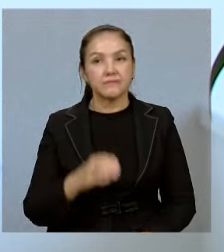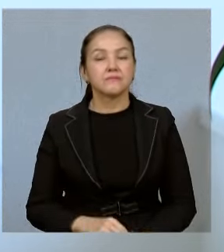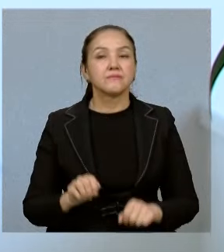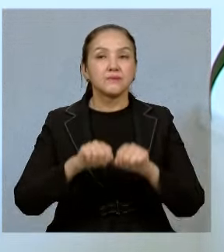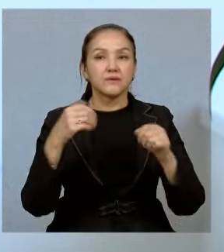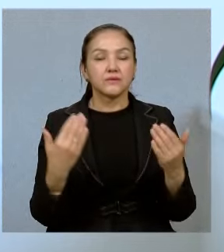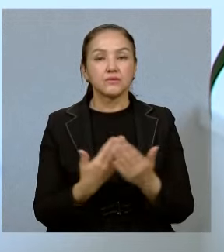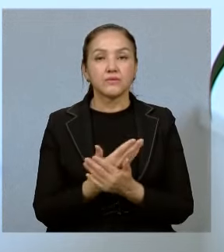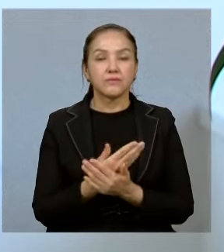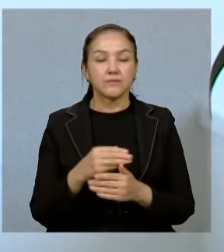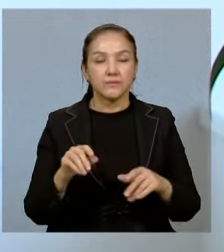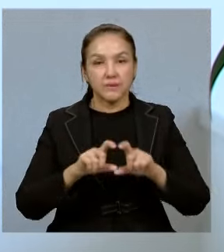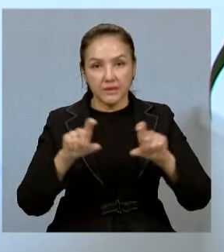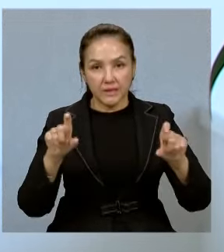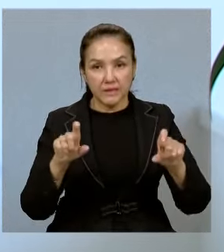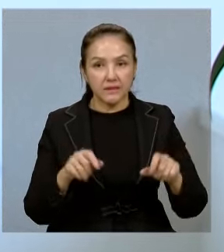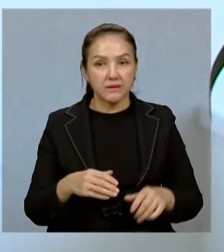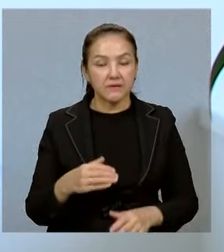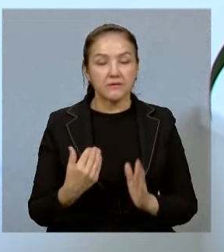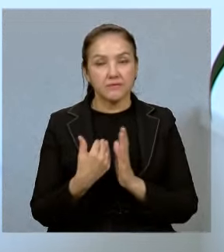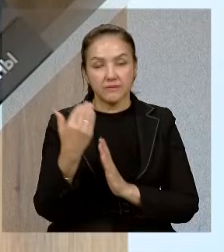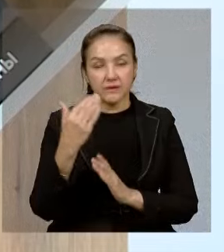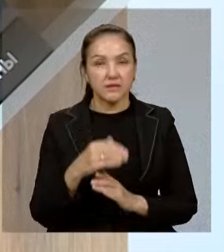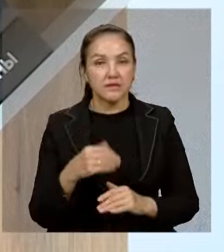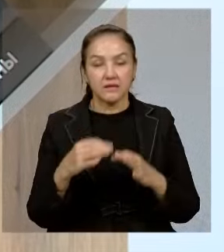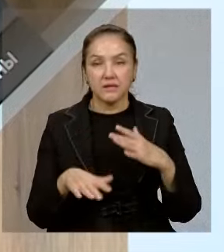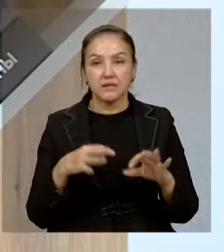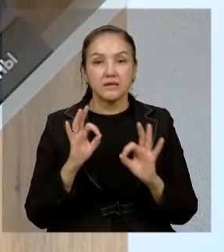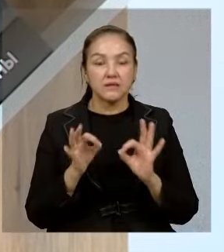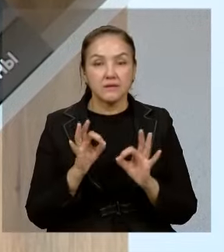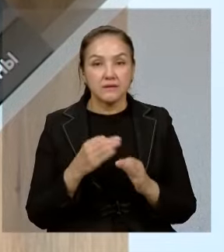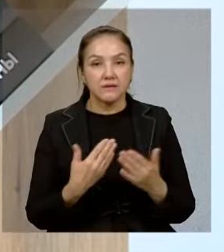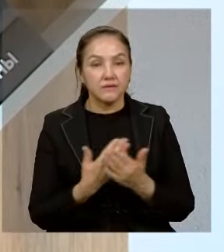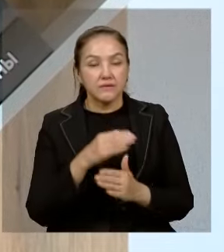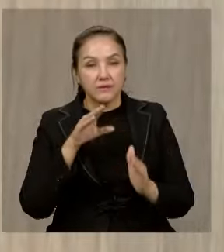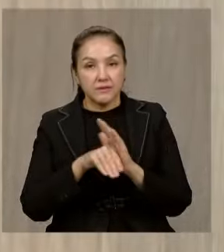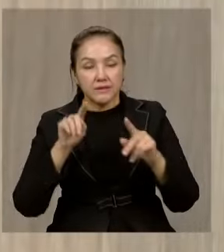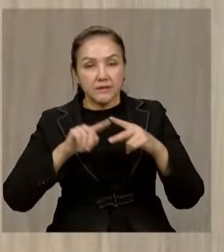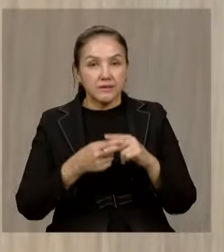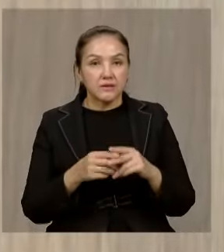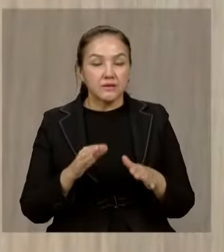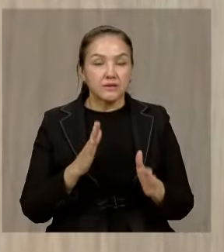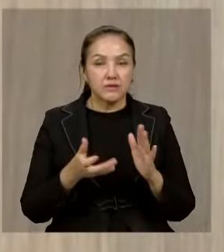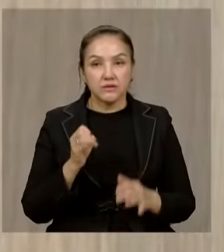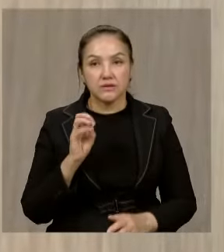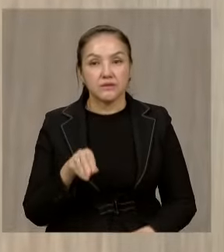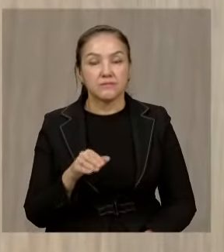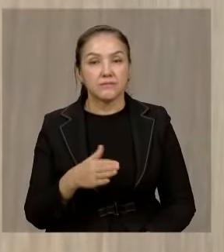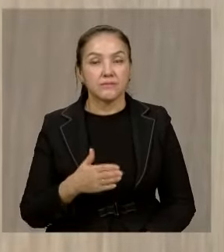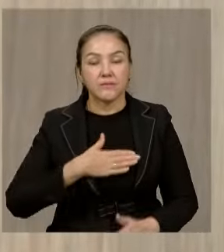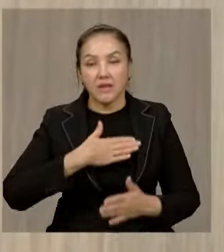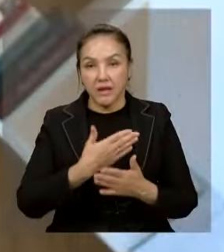открытии новых учебных заведений высших так и средних о внедрении новых технологий таких как искусственный интеллект